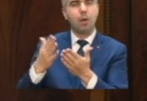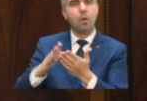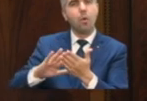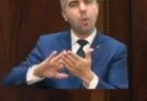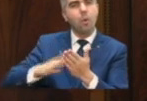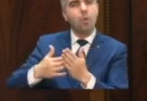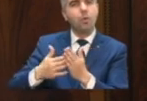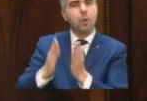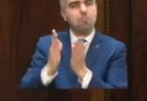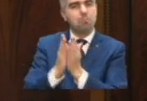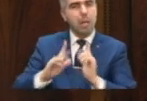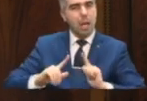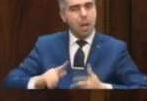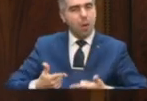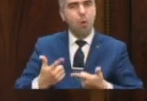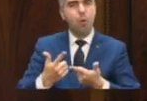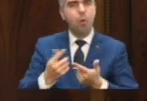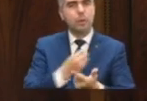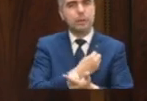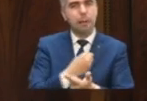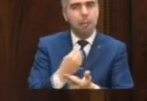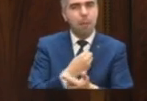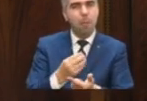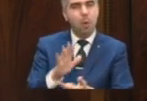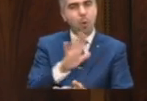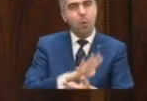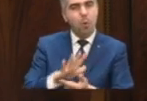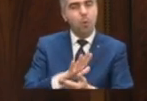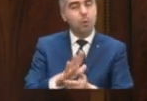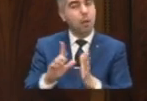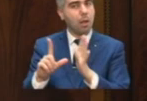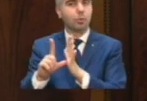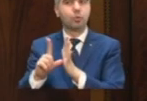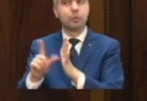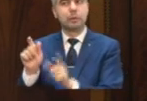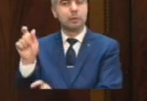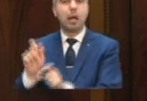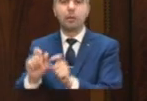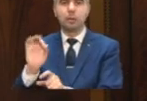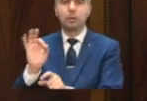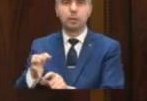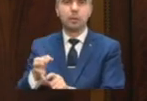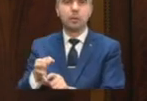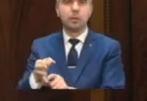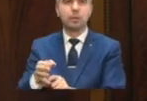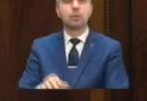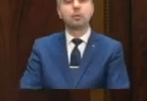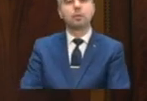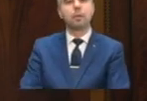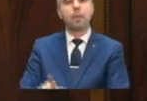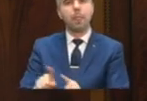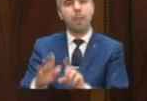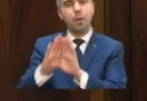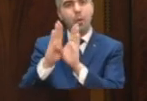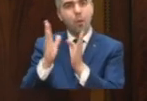جميع المرافق اللي كيحتاج لها المواطن وهذا حقه، اكيد اننا غادي نكونوا ضبطنا ديك